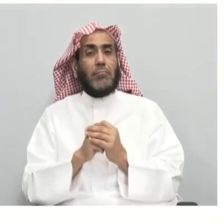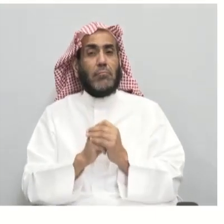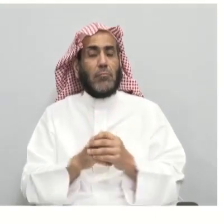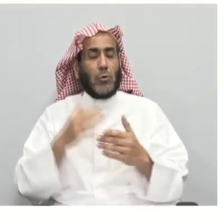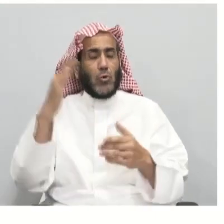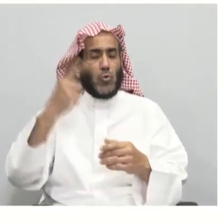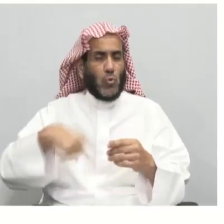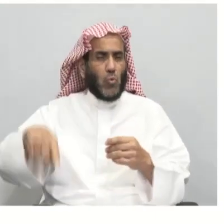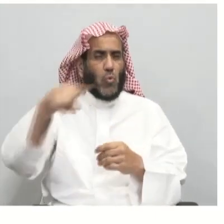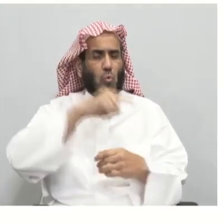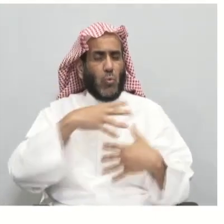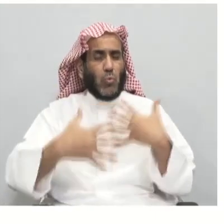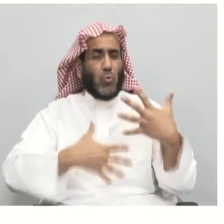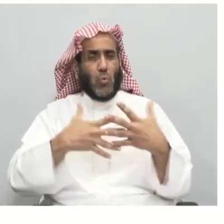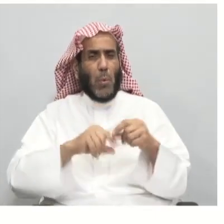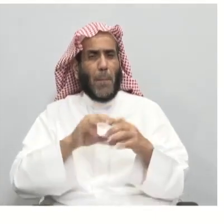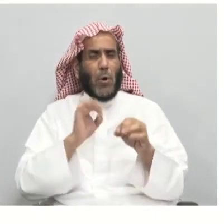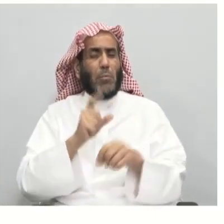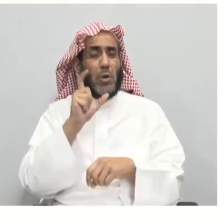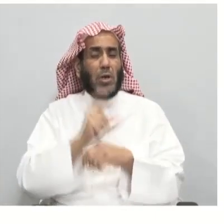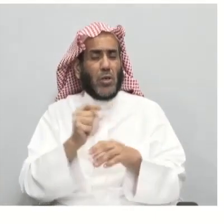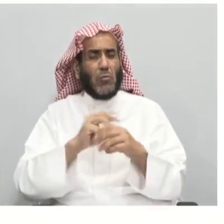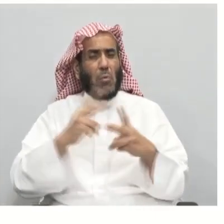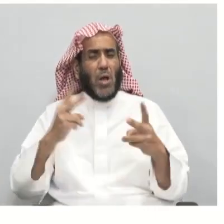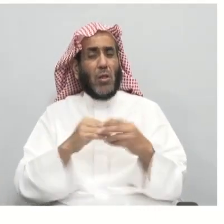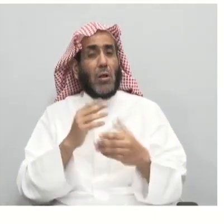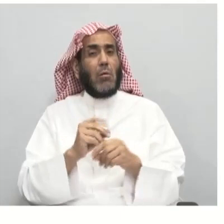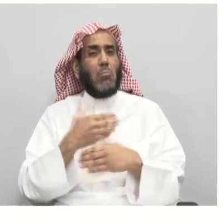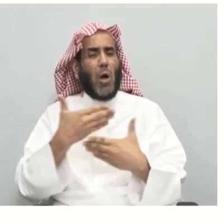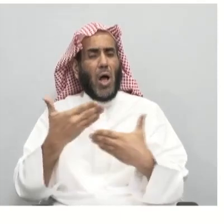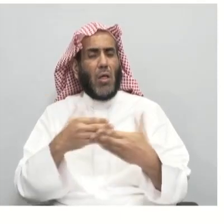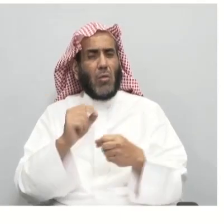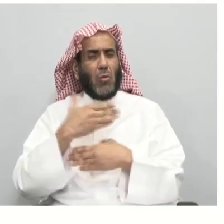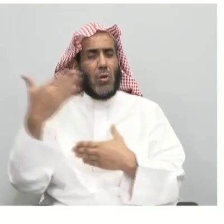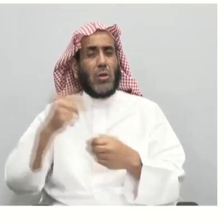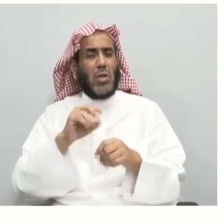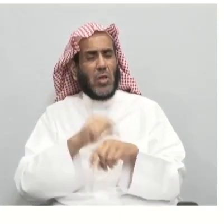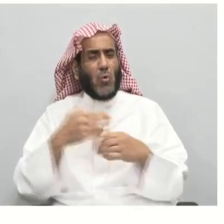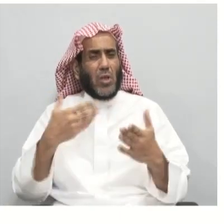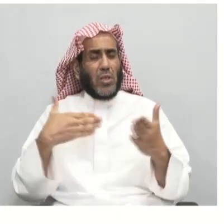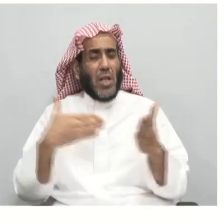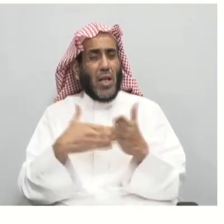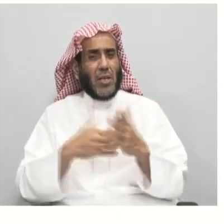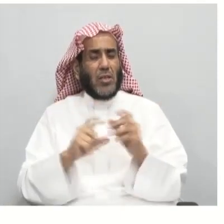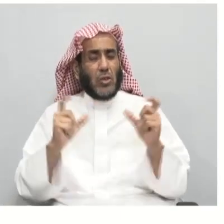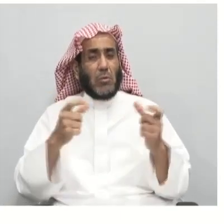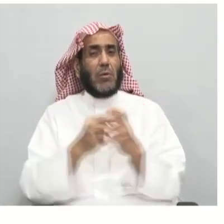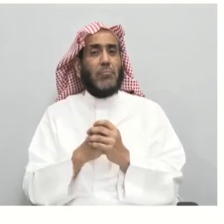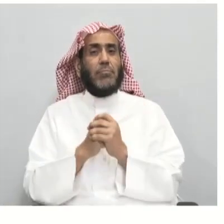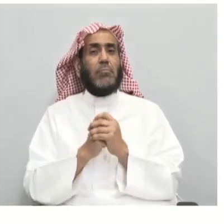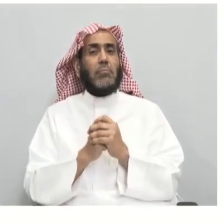شكر الحضور على المشاركه من قبل الرئيس في بعض المحاضر تحديد وقت نهايه الاجتماع